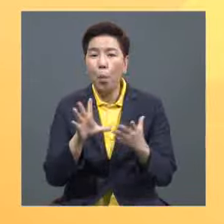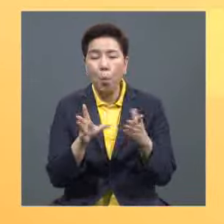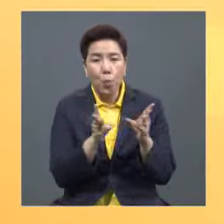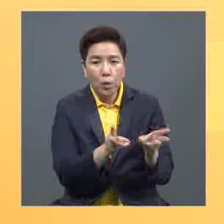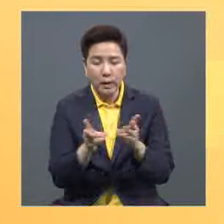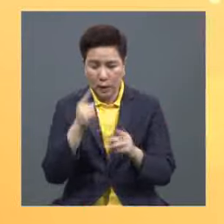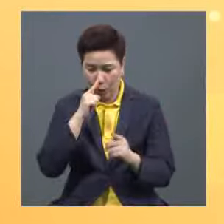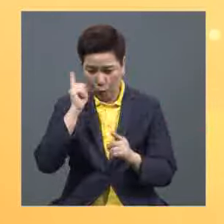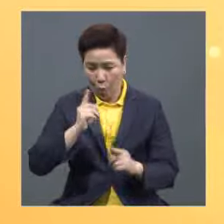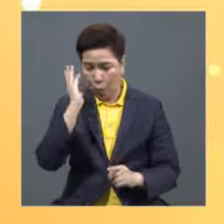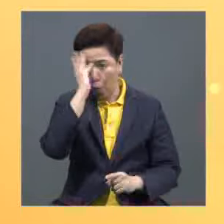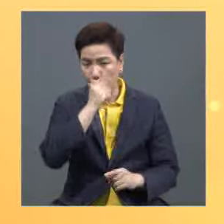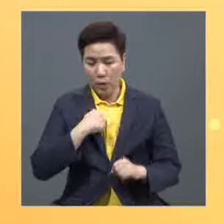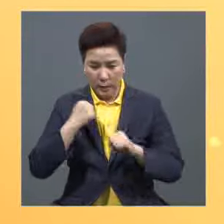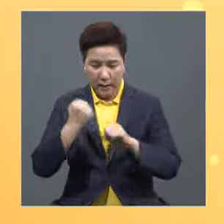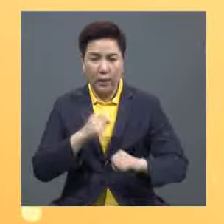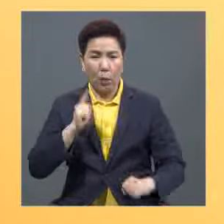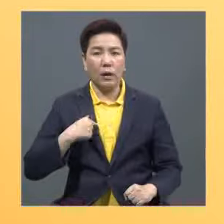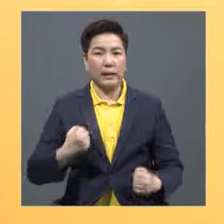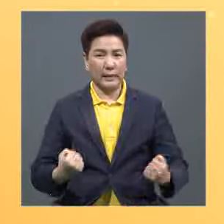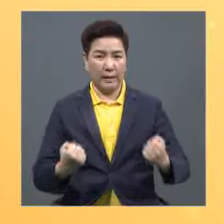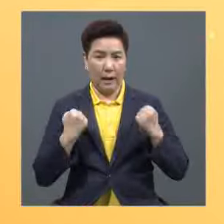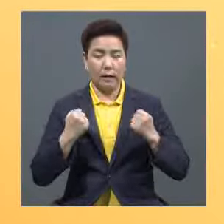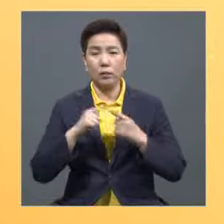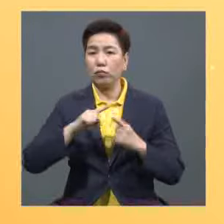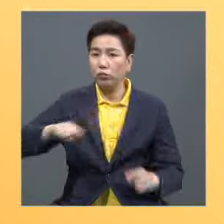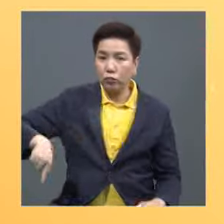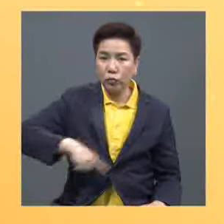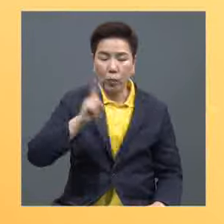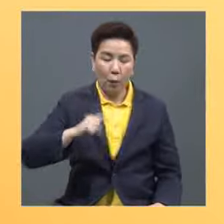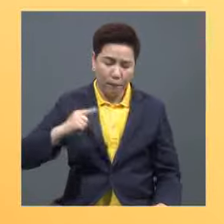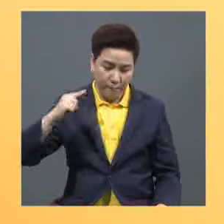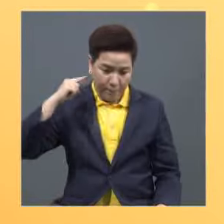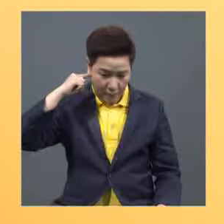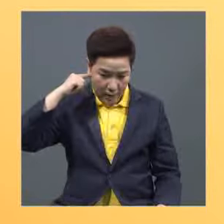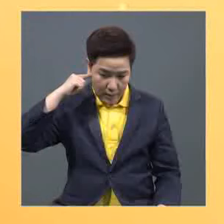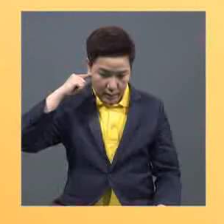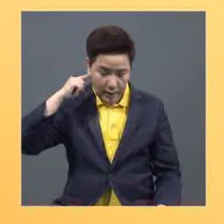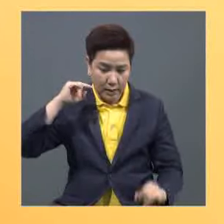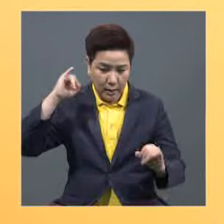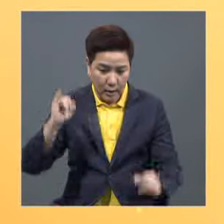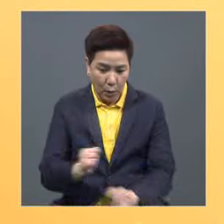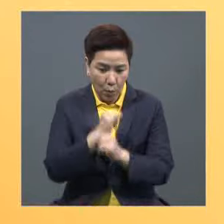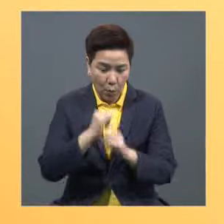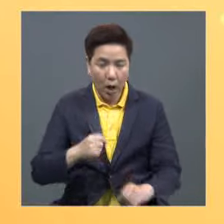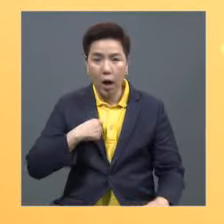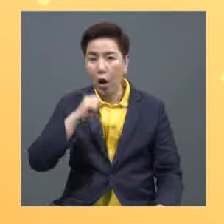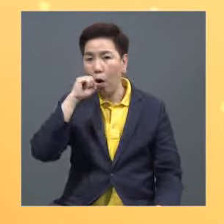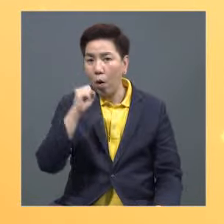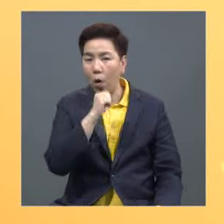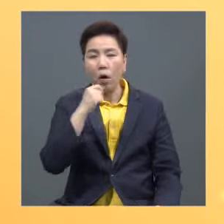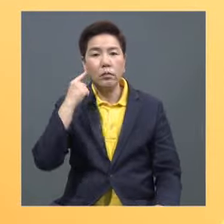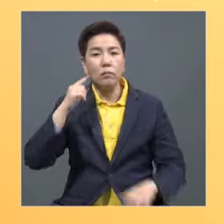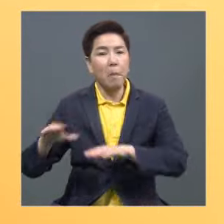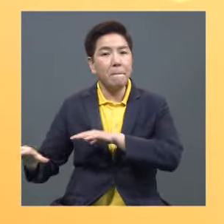ท่าพายให้งดงามและเข้มแข็งฝีพายทุกนายต้องฟังเสียงเห่เรือเพื่อร้องรับตามจังหวะทำให้เกิด